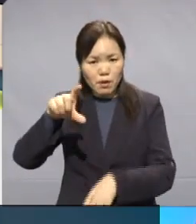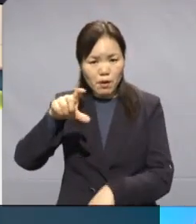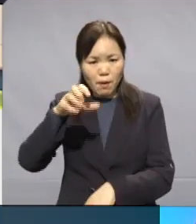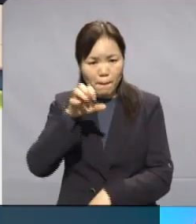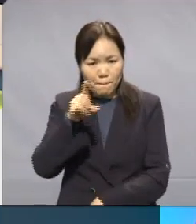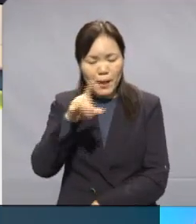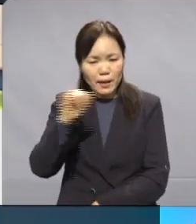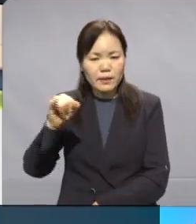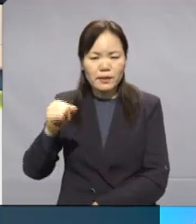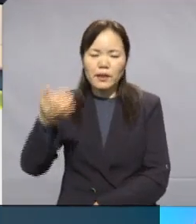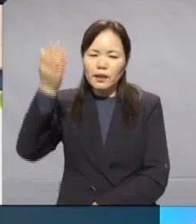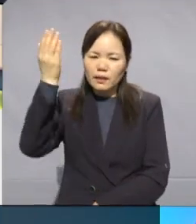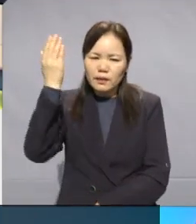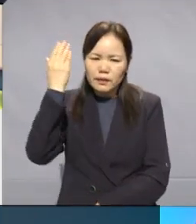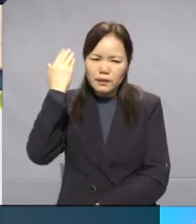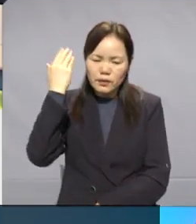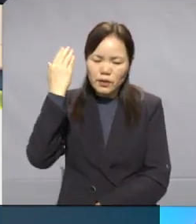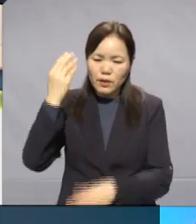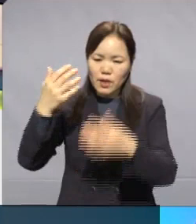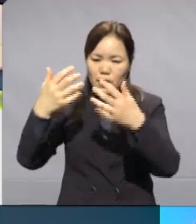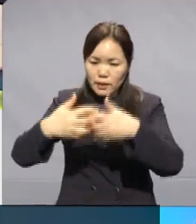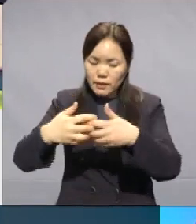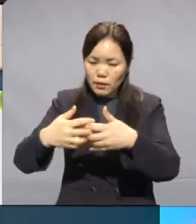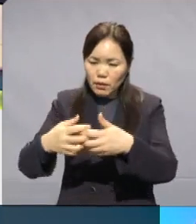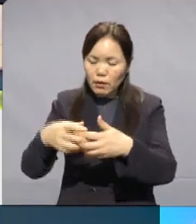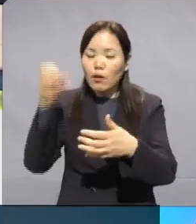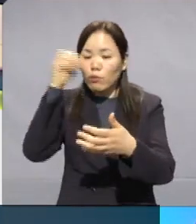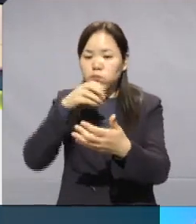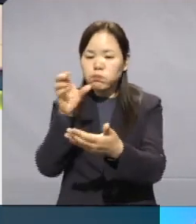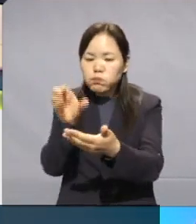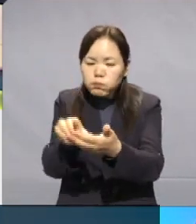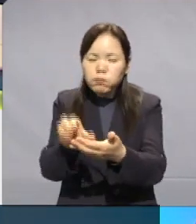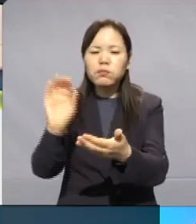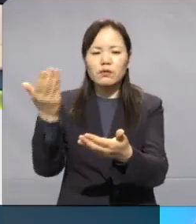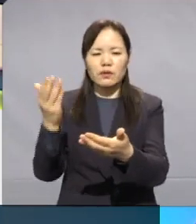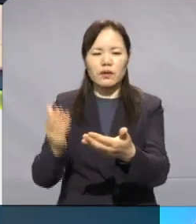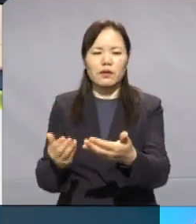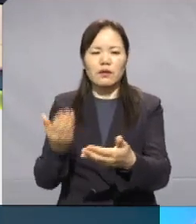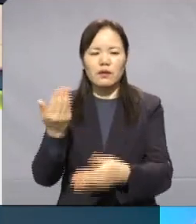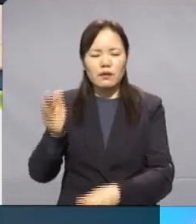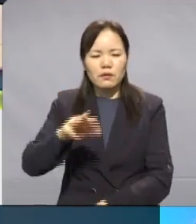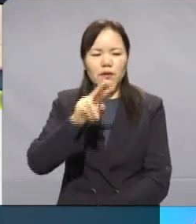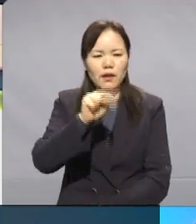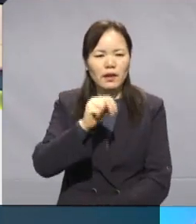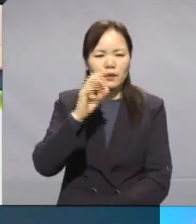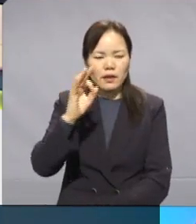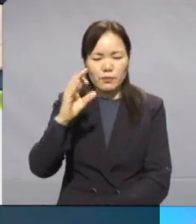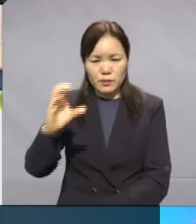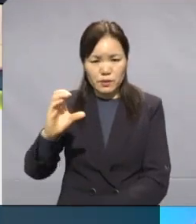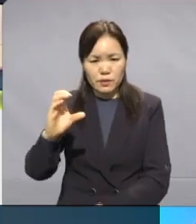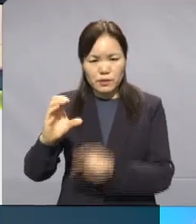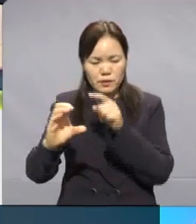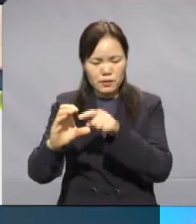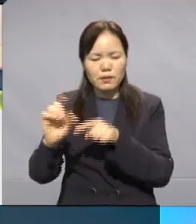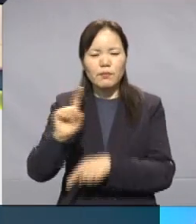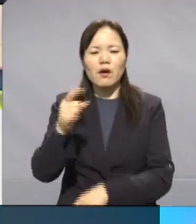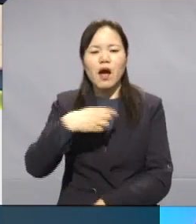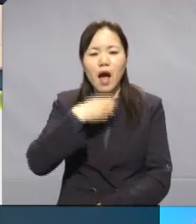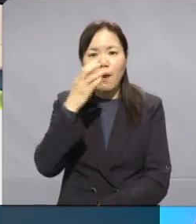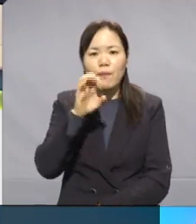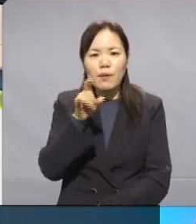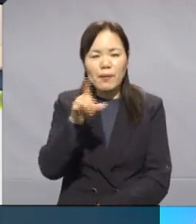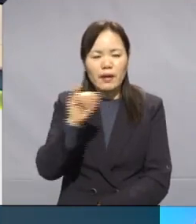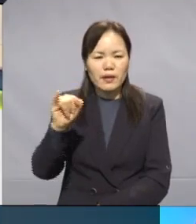카드 포스기 결제기에다 거기다 옆에 대면 되잖아요. 되는 예. 거죠. 그런데 이제 그 MST라고 해서 사실은